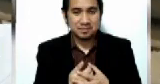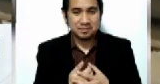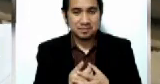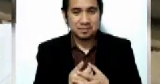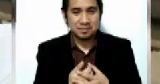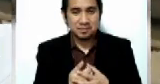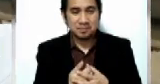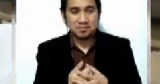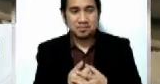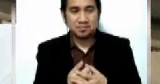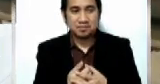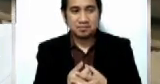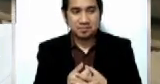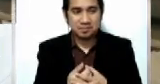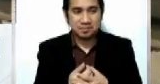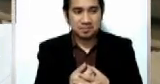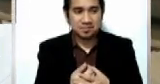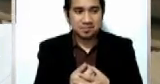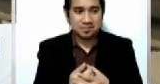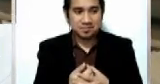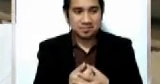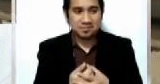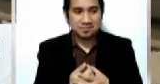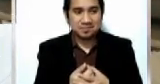Sana nandyan yung bag.